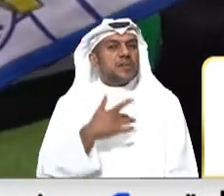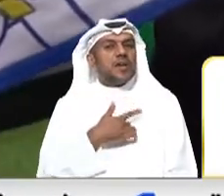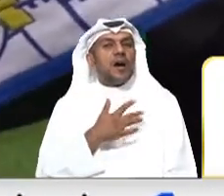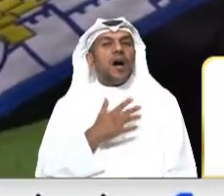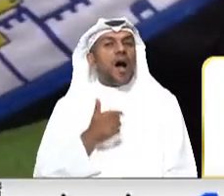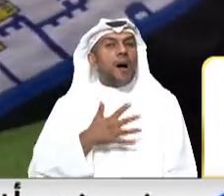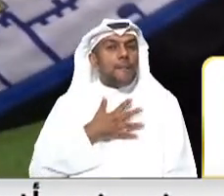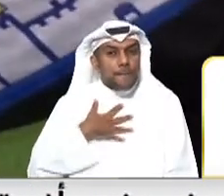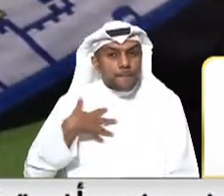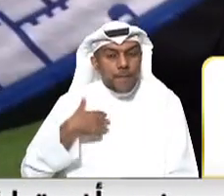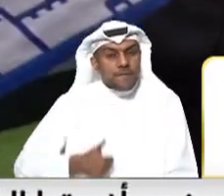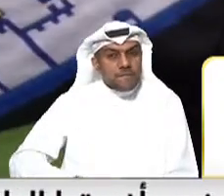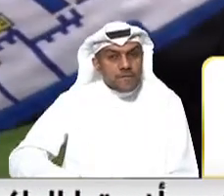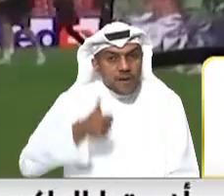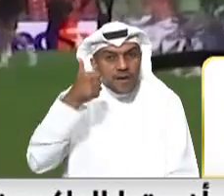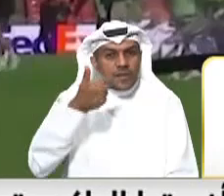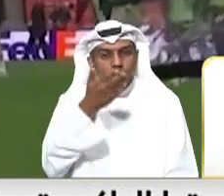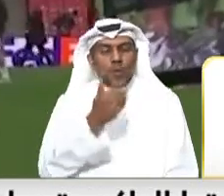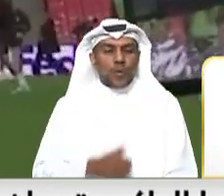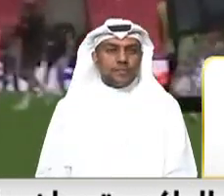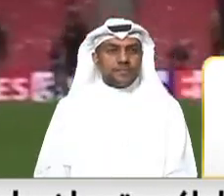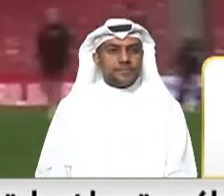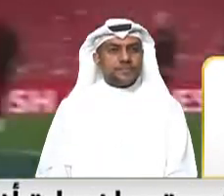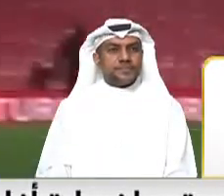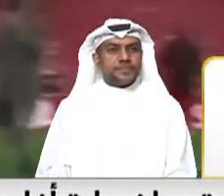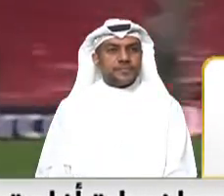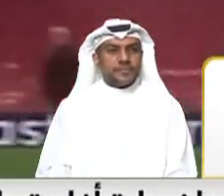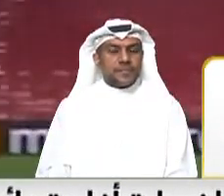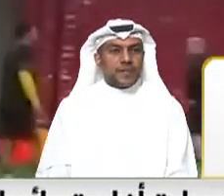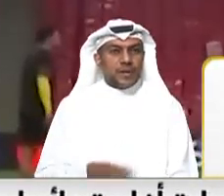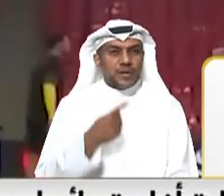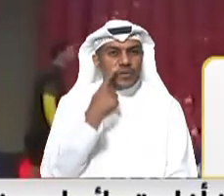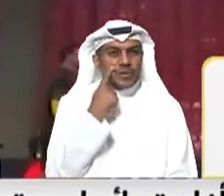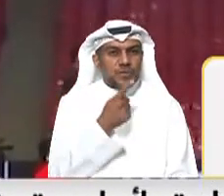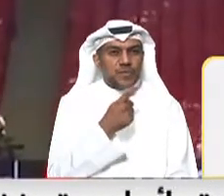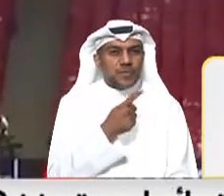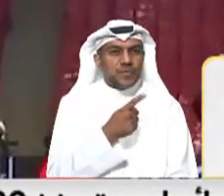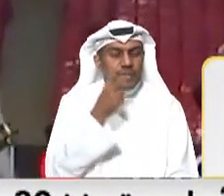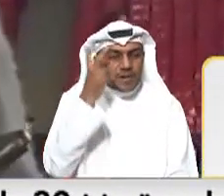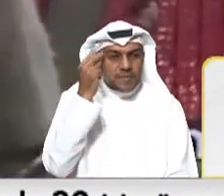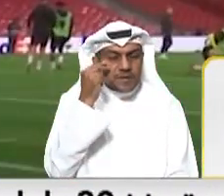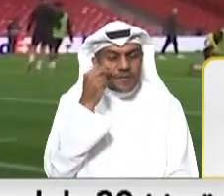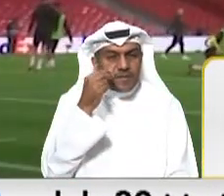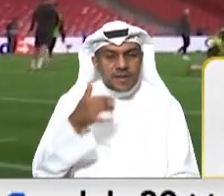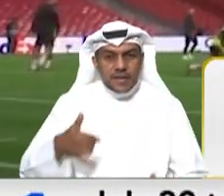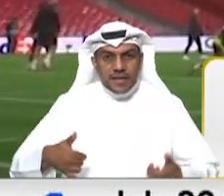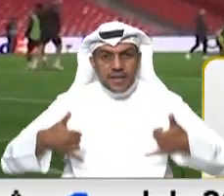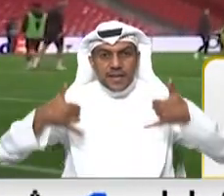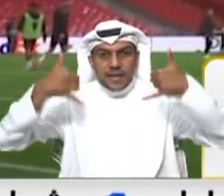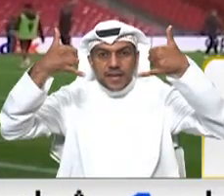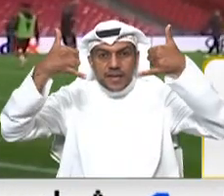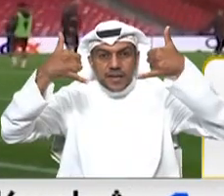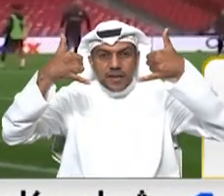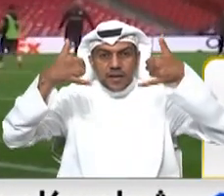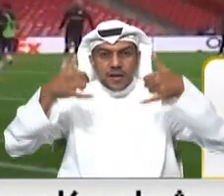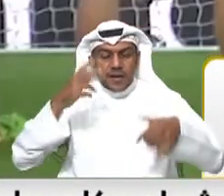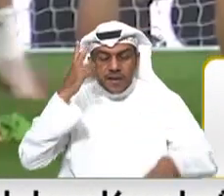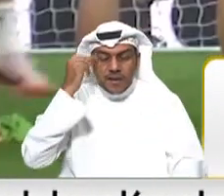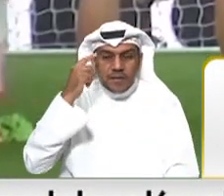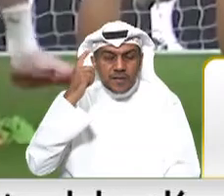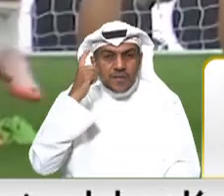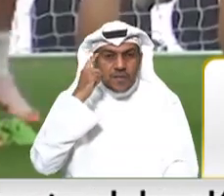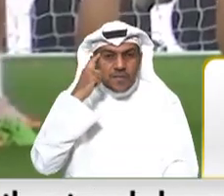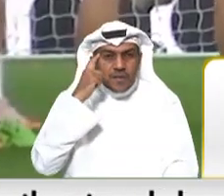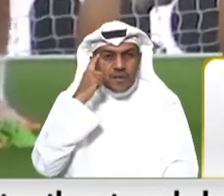ريال مدريد. فيما يسعى بروسيا دورتموند لمواصلة المفاجآت والأداء القوي له هذا العام،